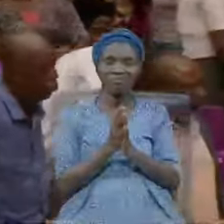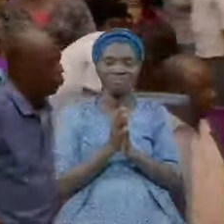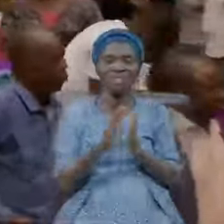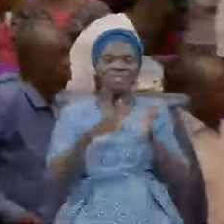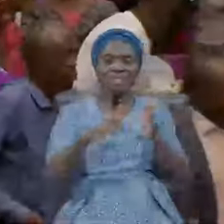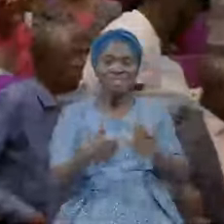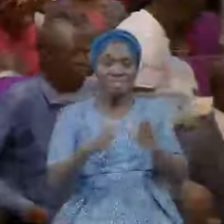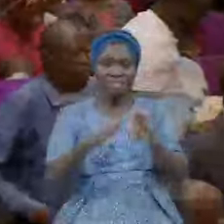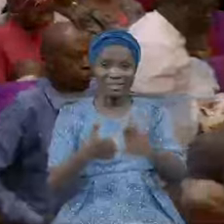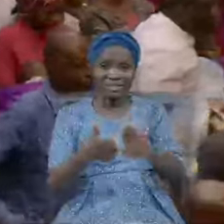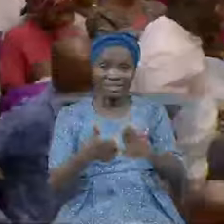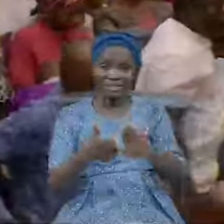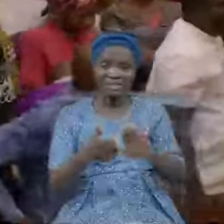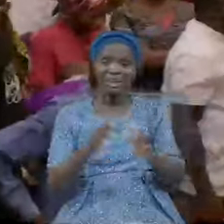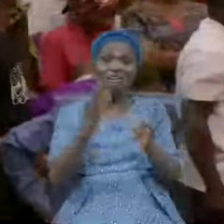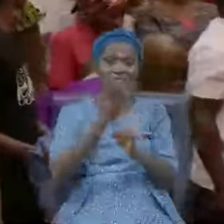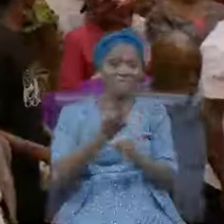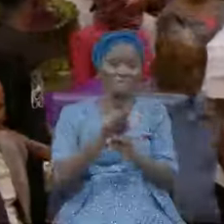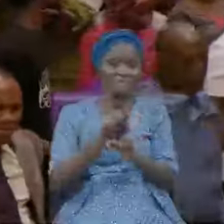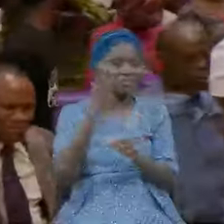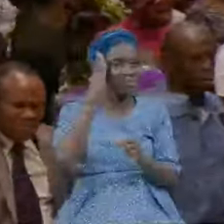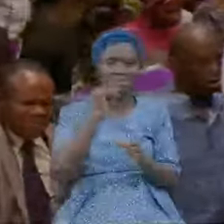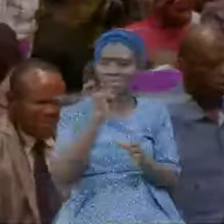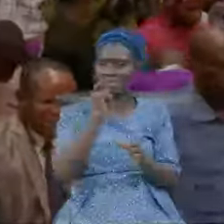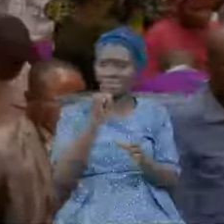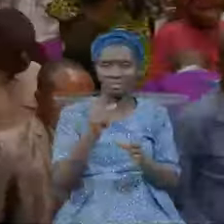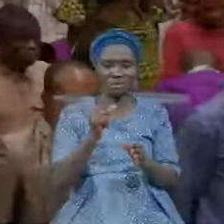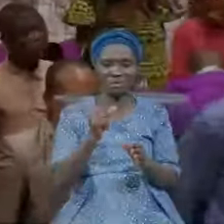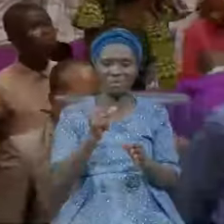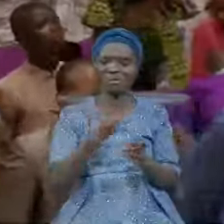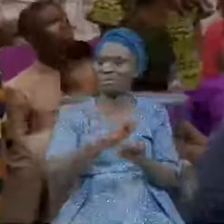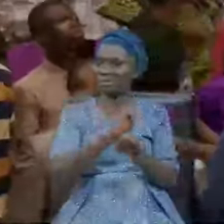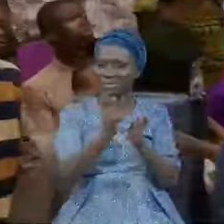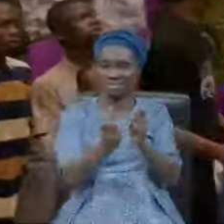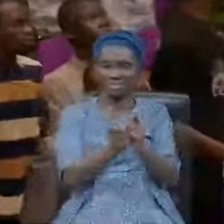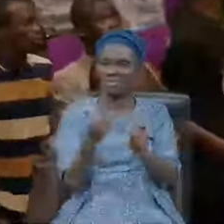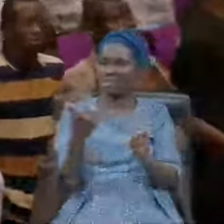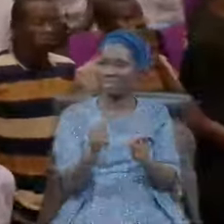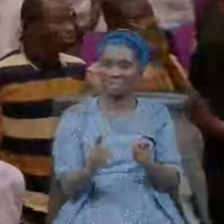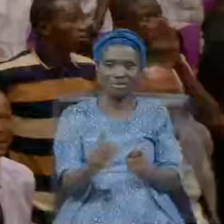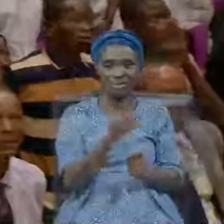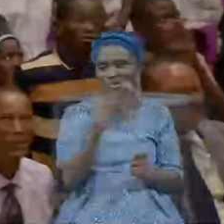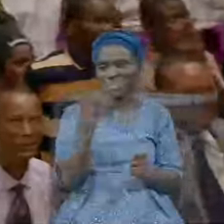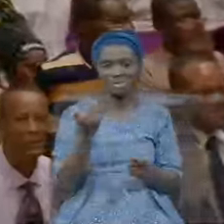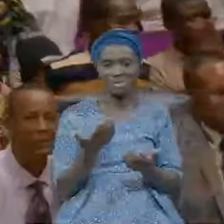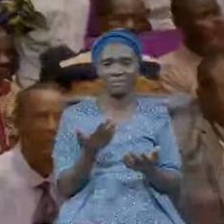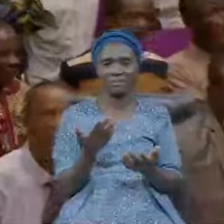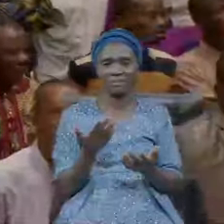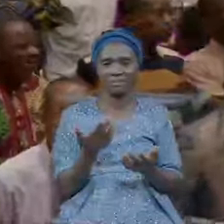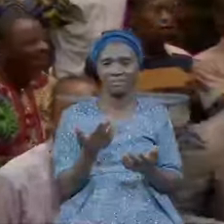la foi assourdissante ne va pas nous changer, ne changera